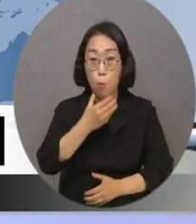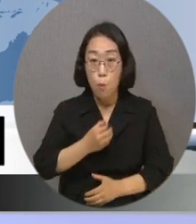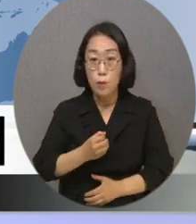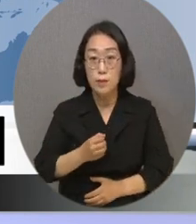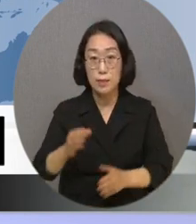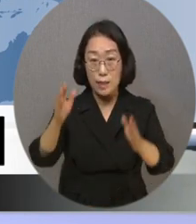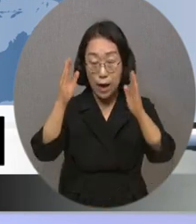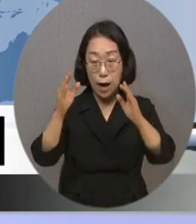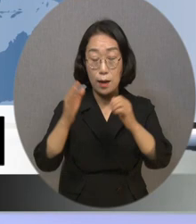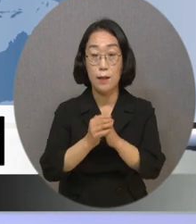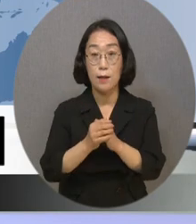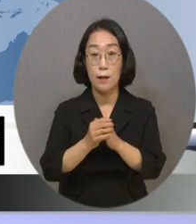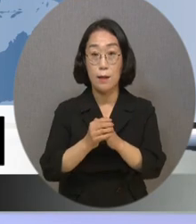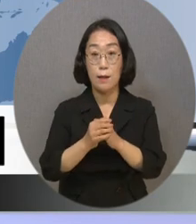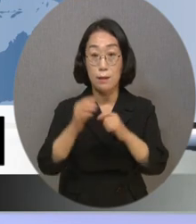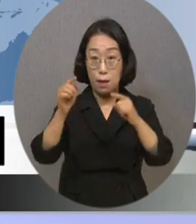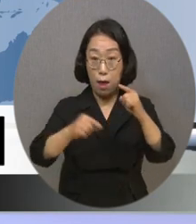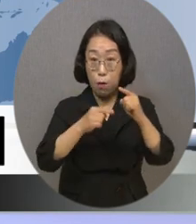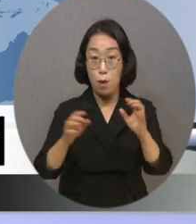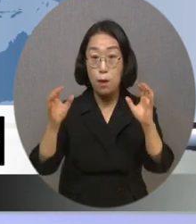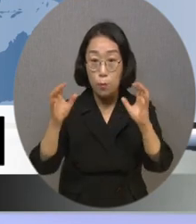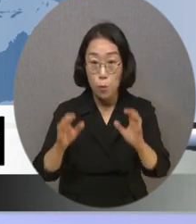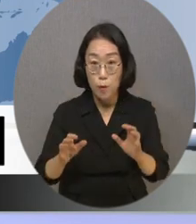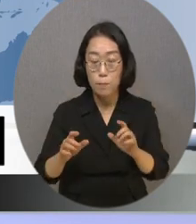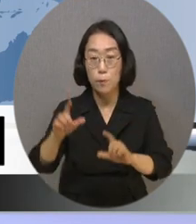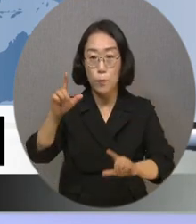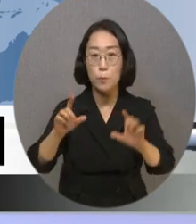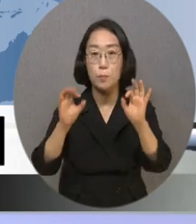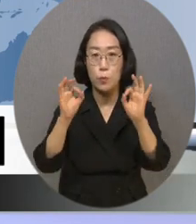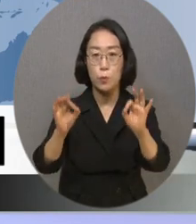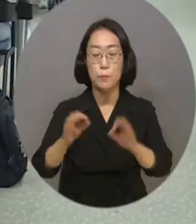한국장애인복지학회가 춘계학술대회를 열었는데요. 최유라 기자입니다.